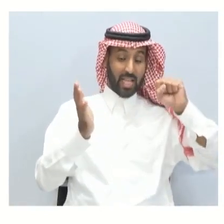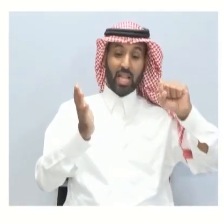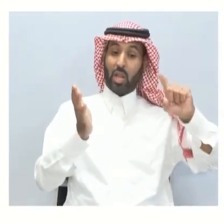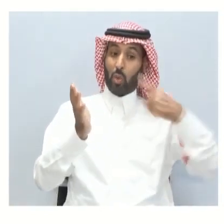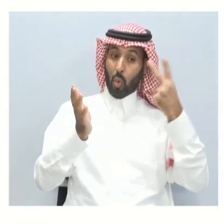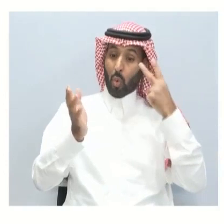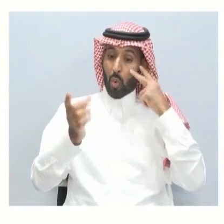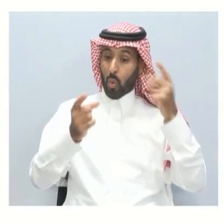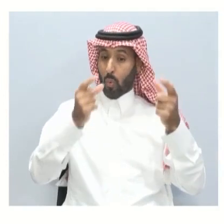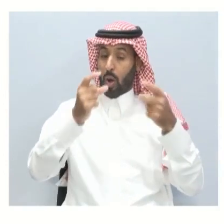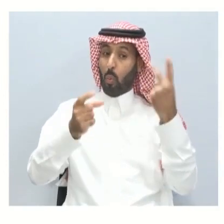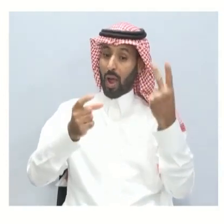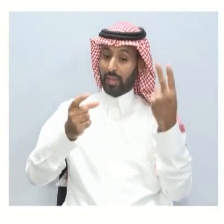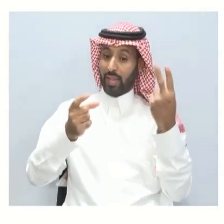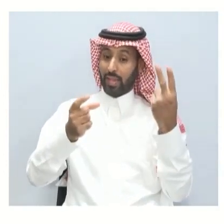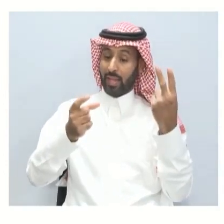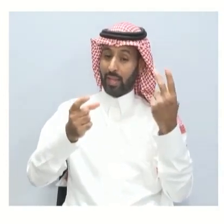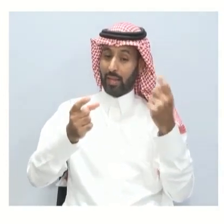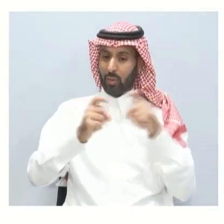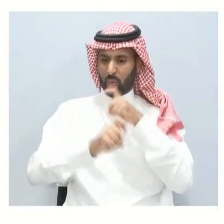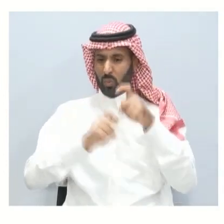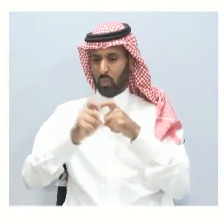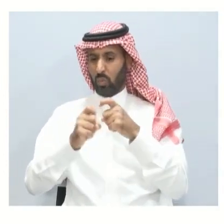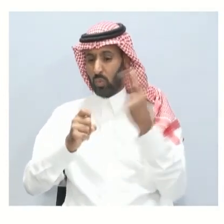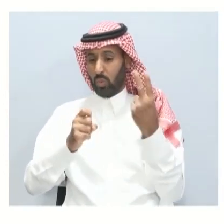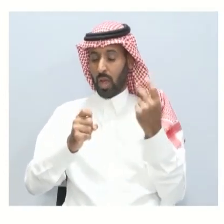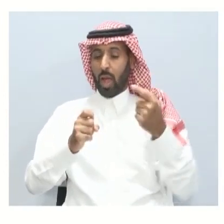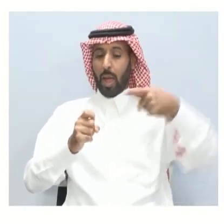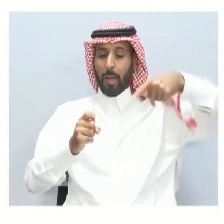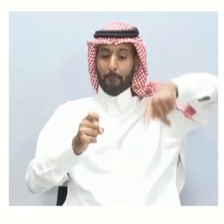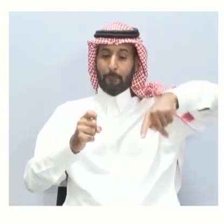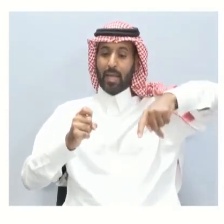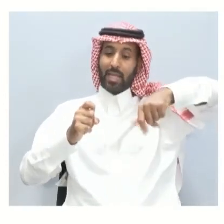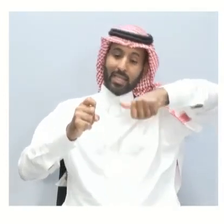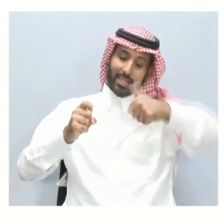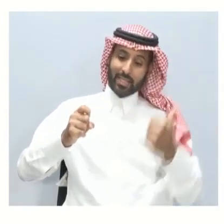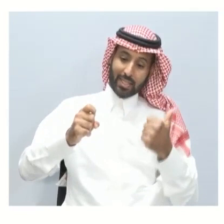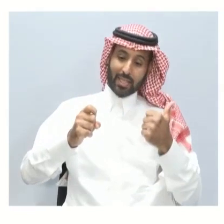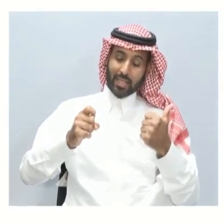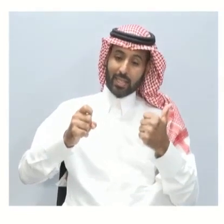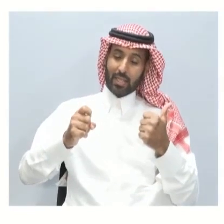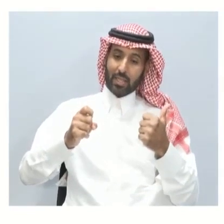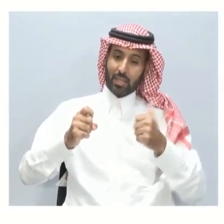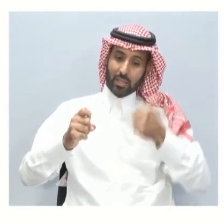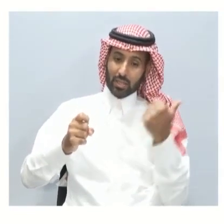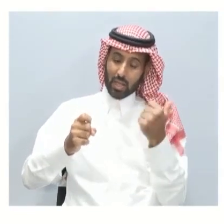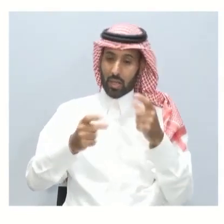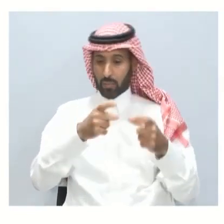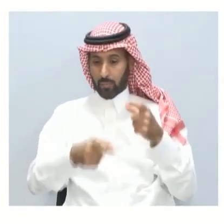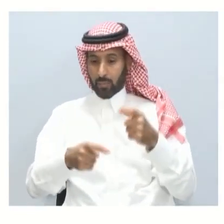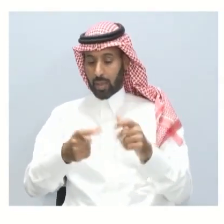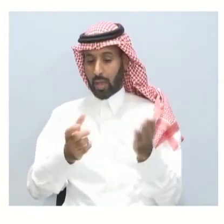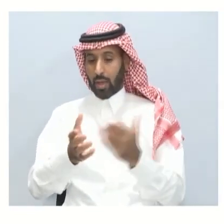الكترونان اذا موجود لدي مجموعتان البي يستوعب سته الكترونات اذا يوجد سته مجموعات